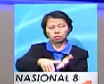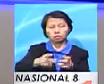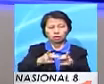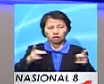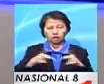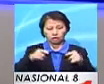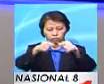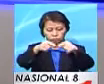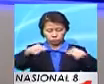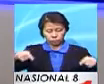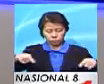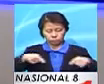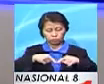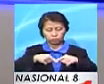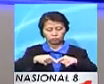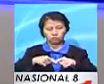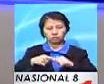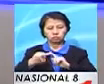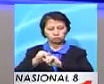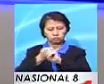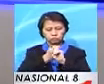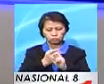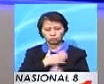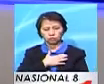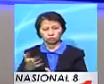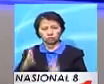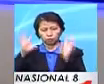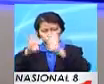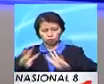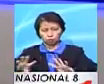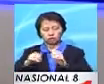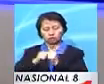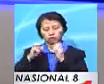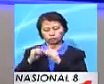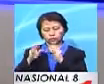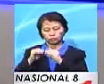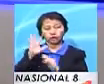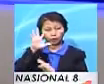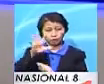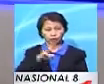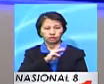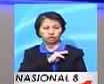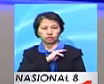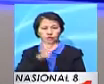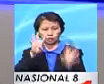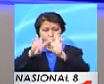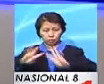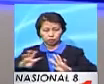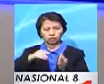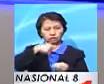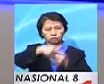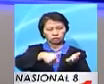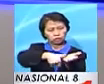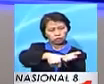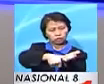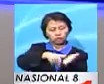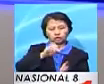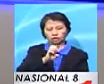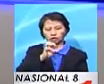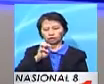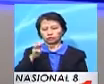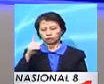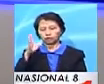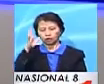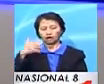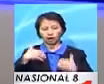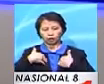kawasan segitiga kesepakatan dan komitmen ASEAN akan diterjemah dalam mesyuarat kelima menteri-menteri ASEAN mengenai dadah EMMD yang